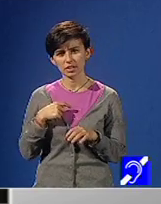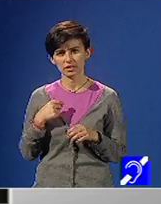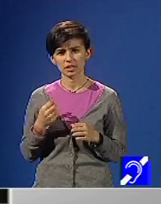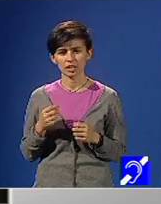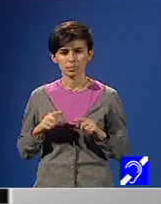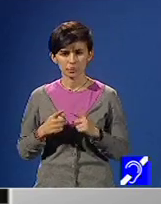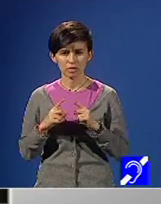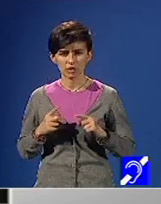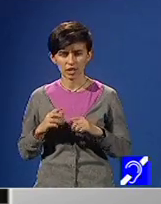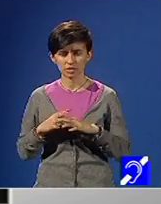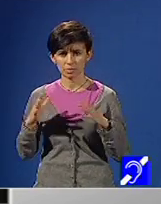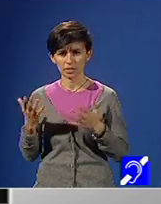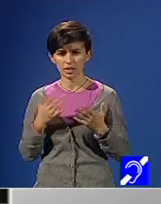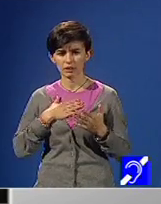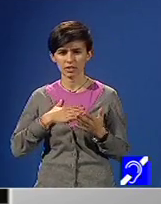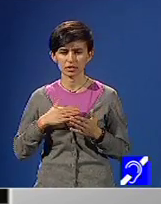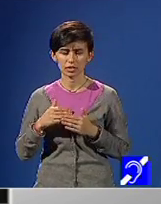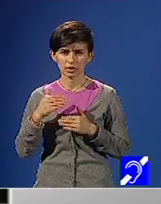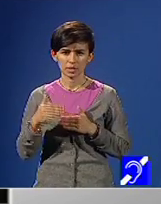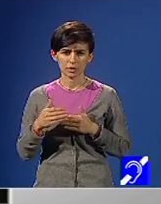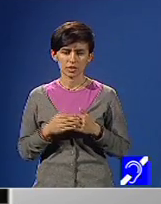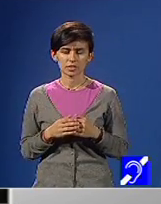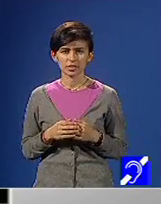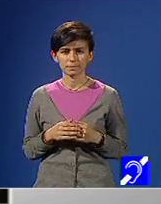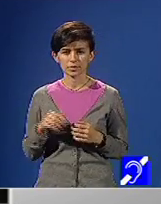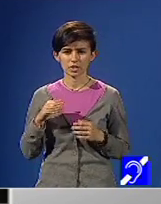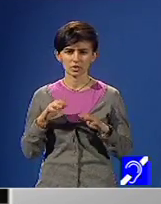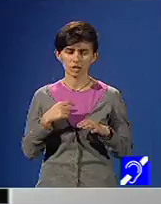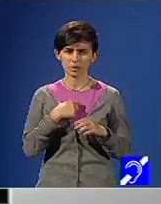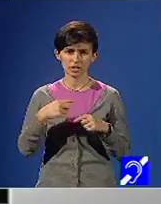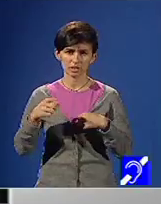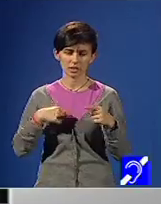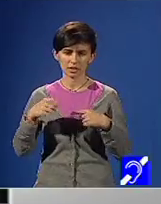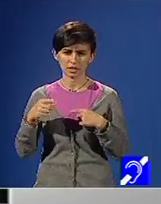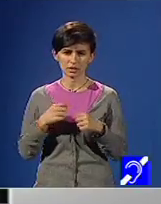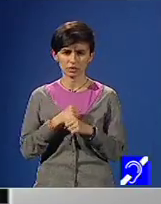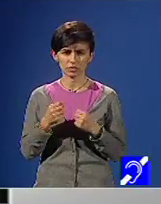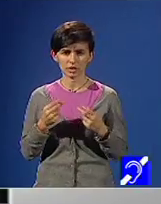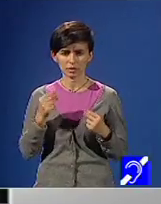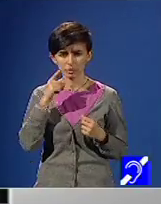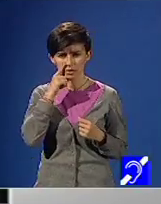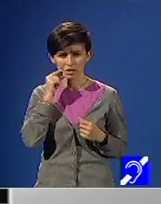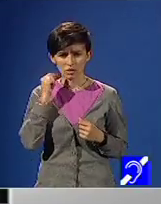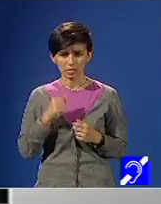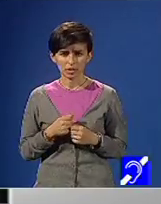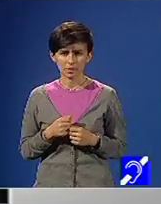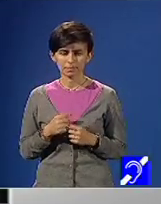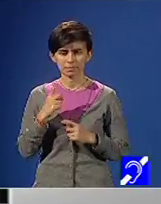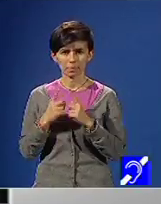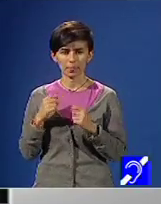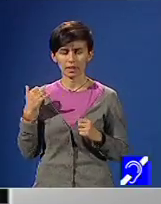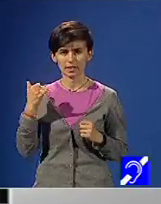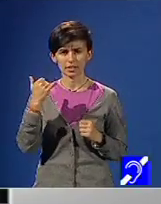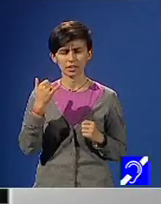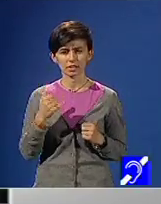mare provocare pe care vrea să o depășească și, în plus, așa poate interacționa cu foarte mulți oameni. Spune că dacă ar călători